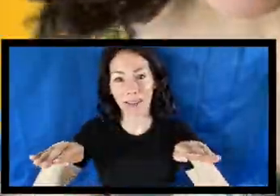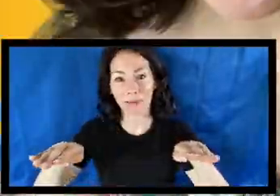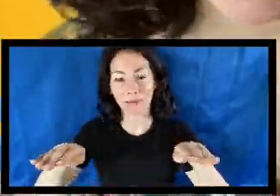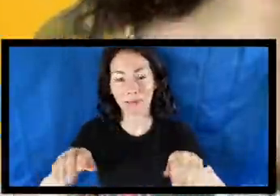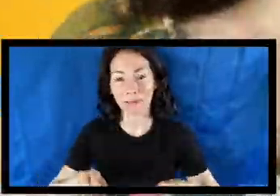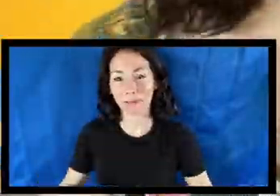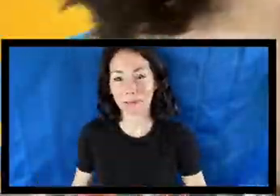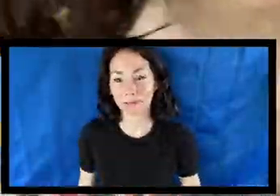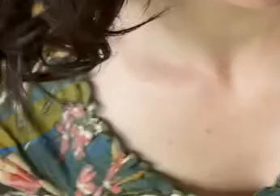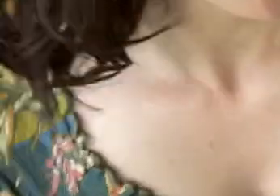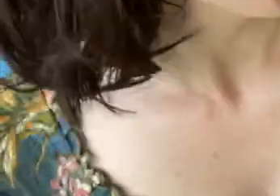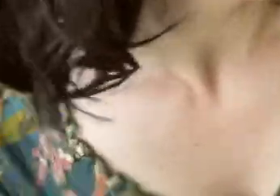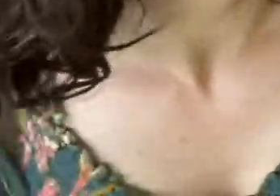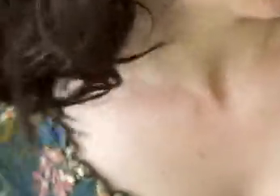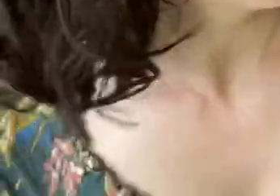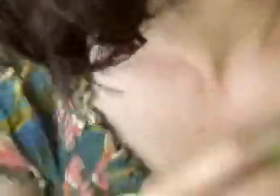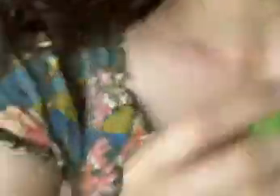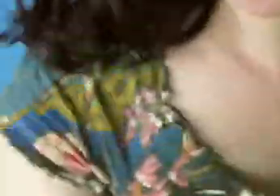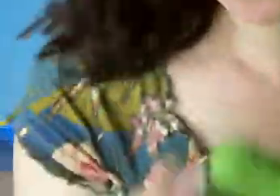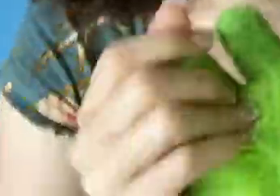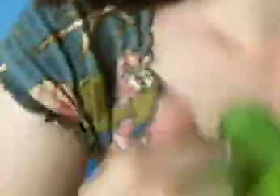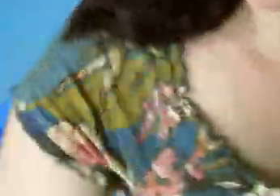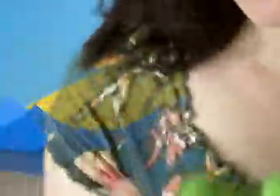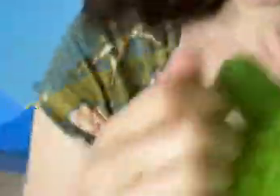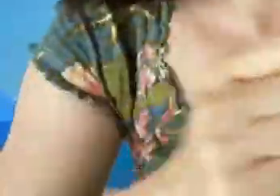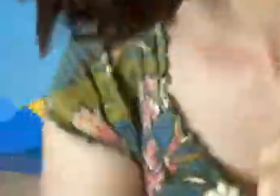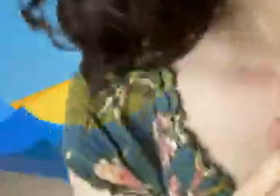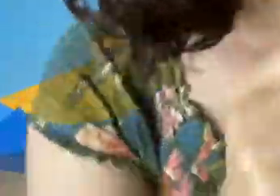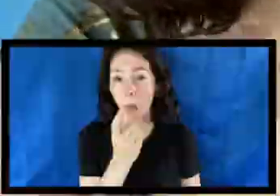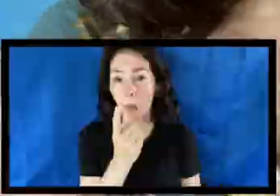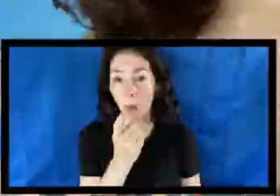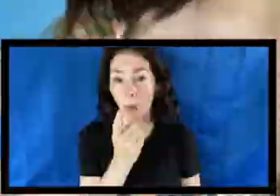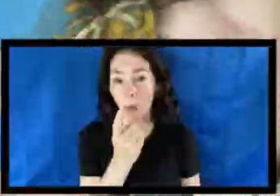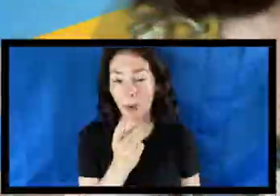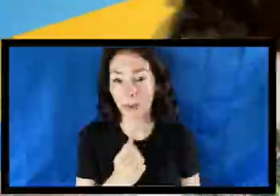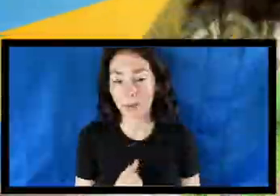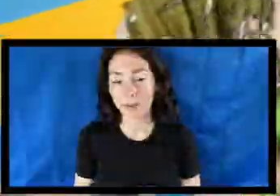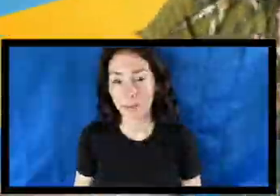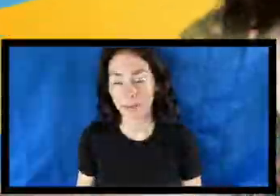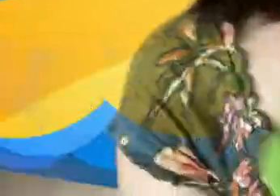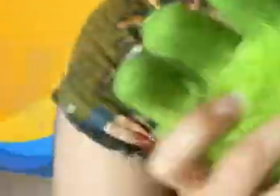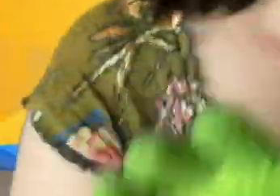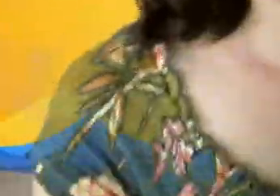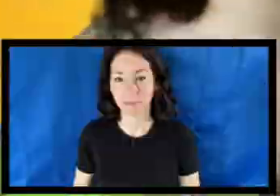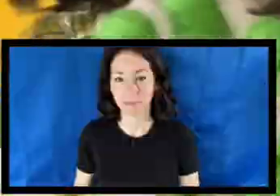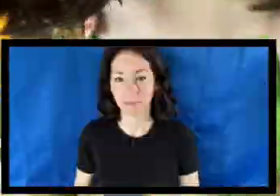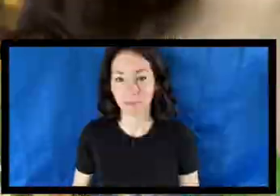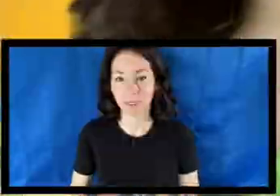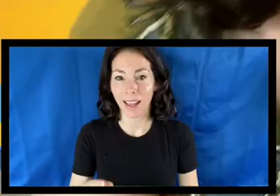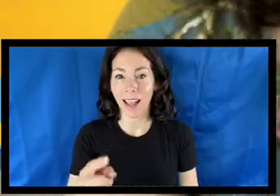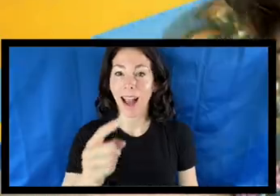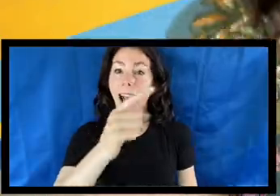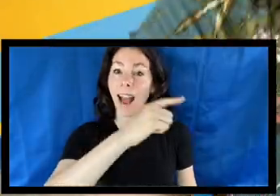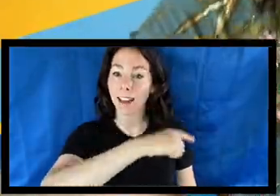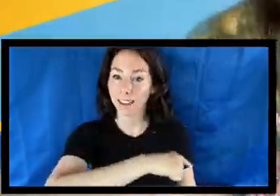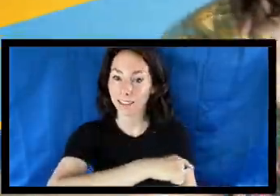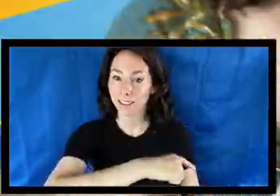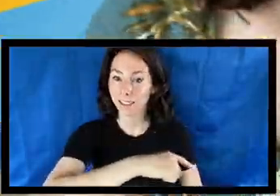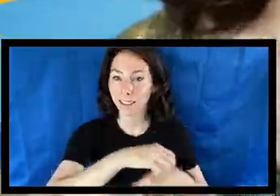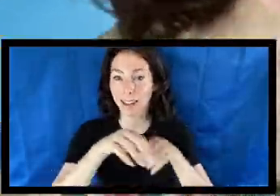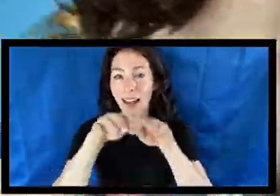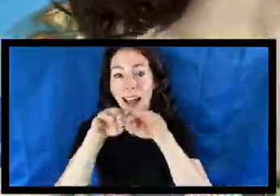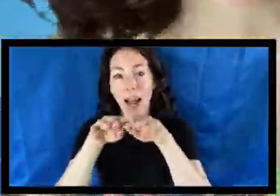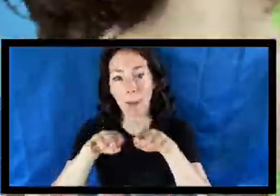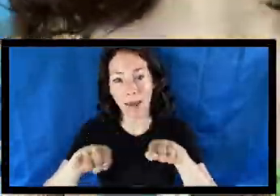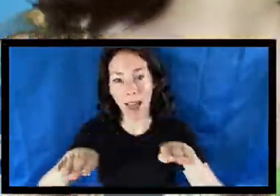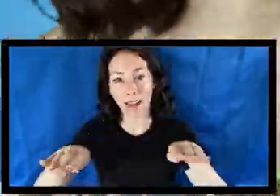à la plage Quand sont des châteaux, oh oh, se tromper dans l'eau, oh oh Vamos à la playa,